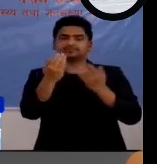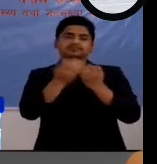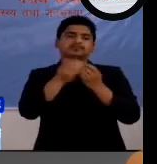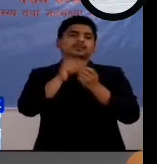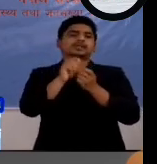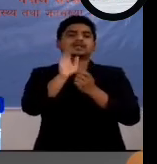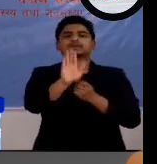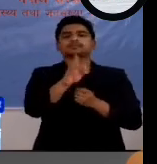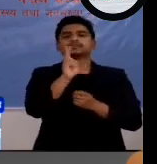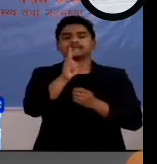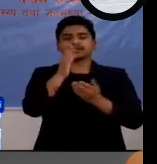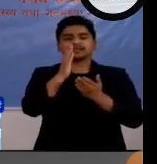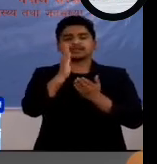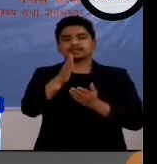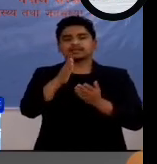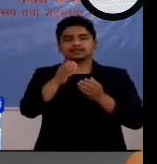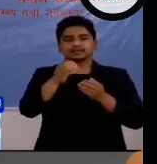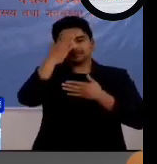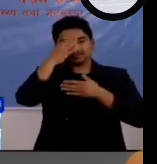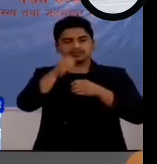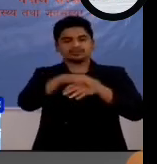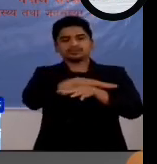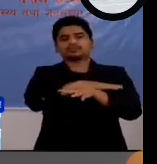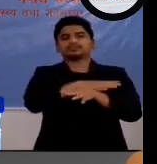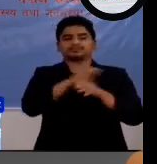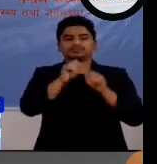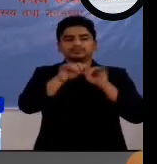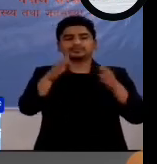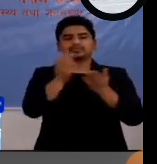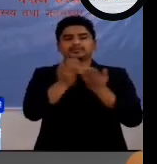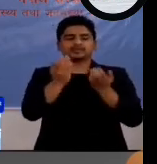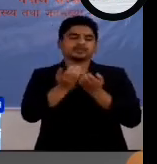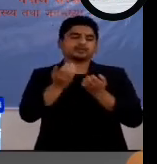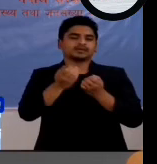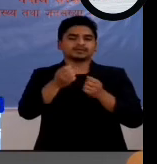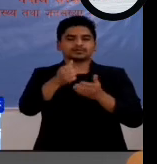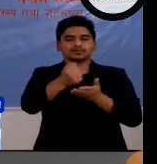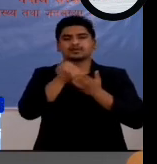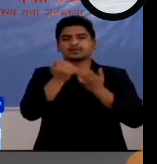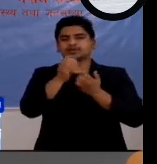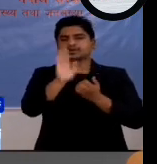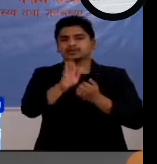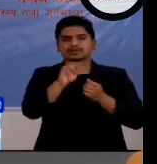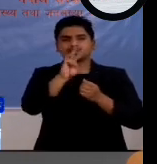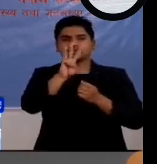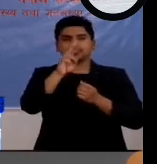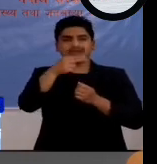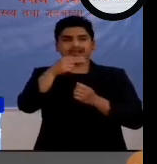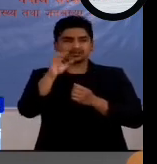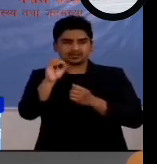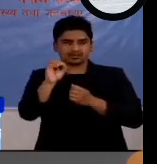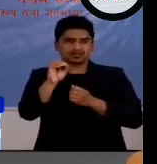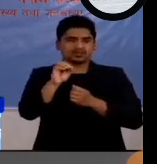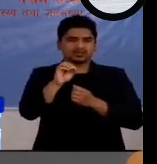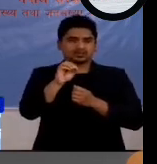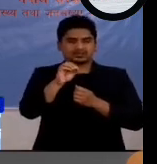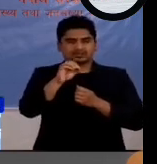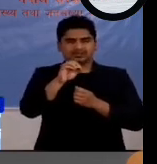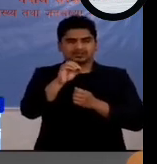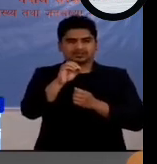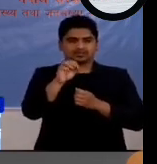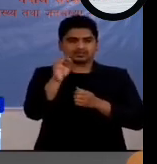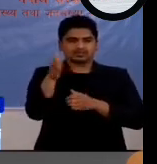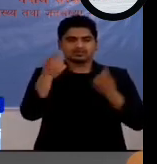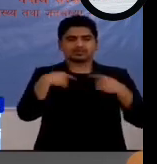हेर्ने चाहिँ बनाएका छौं। यसले गर्दा संक्रमण फैलिन नदिन जोखिम घटाउन हेल्प गर्छ र विश्व स्वास्थ्य संगठनको, नेपाल मेडिकल काउन्सिलको